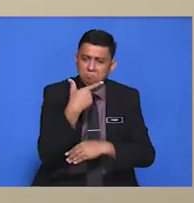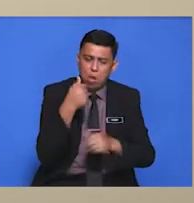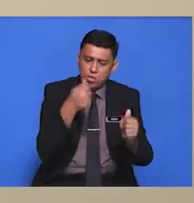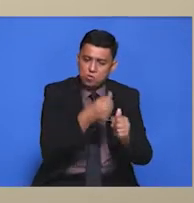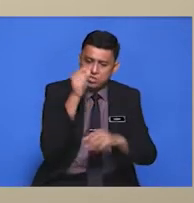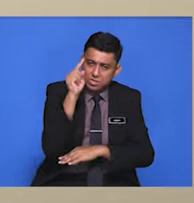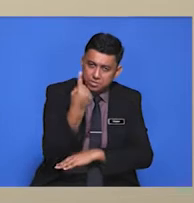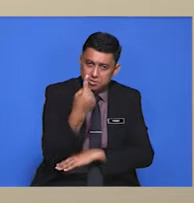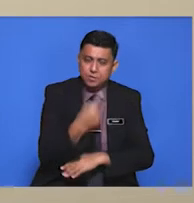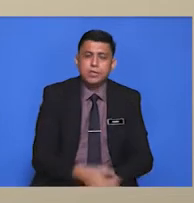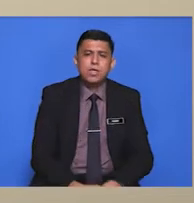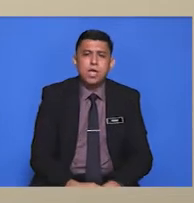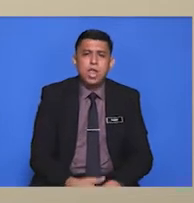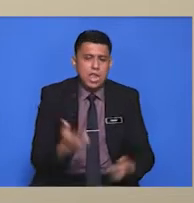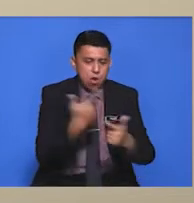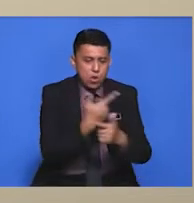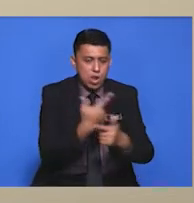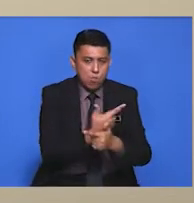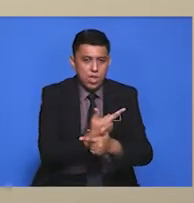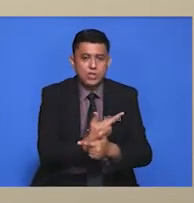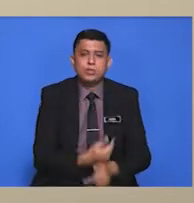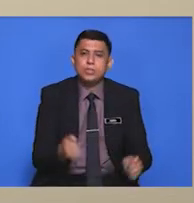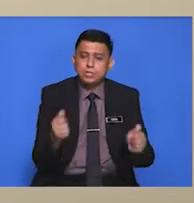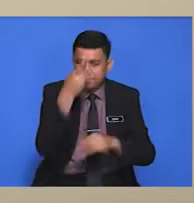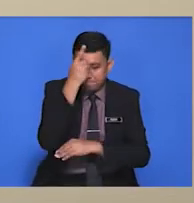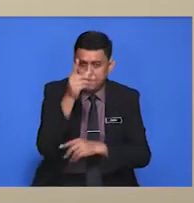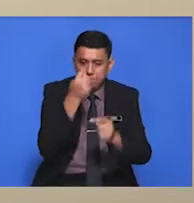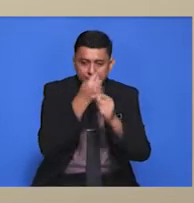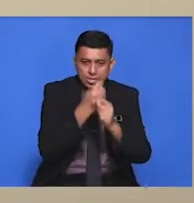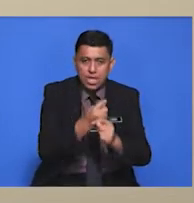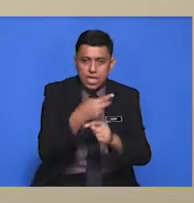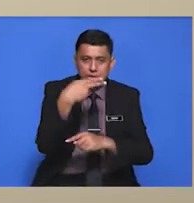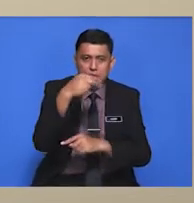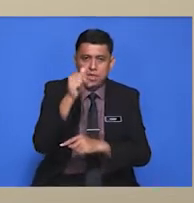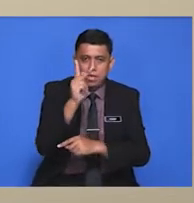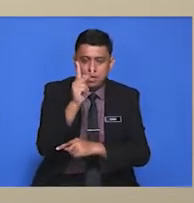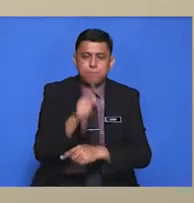kezaliman, bahkan berjuang habis-habisan demi mempertahankan hak.